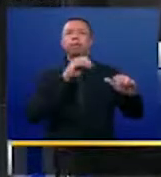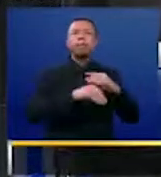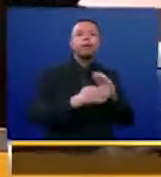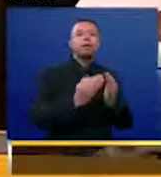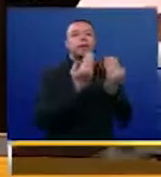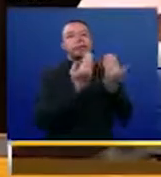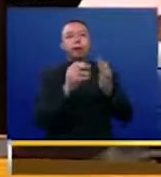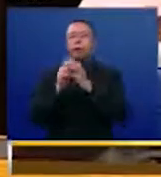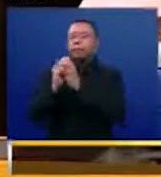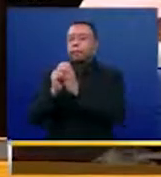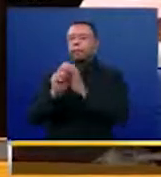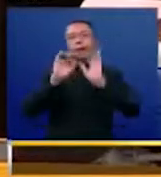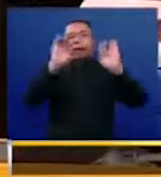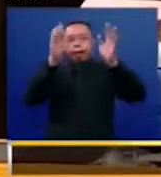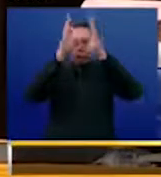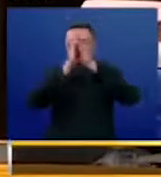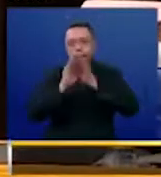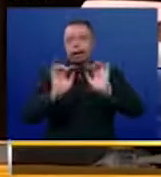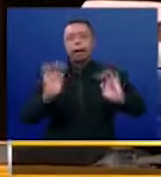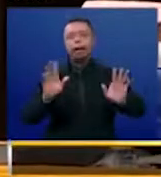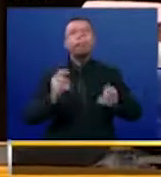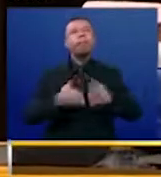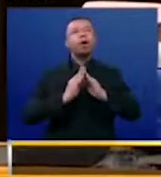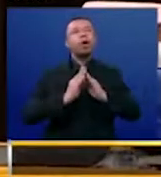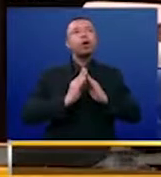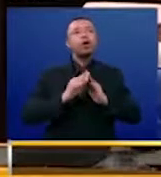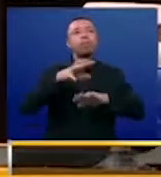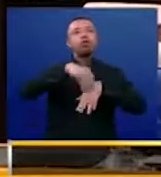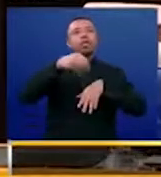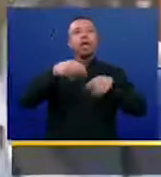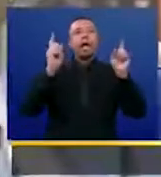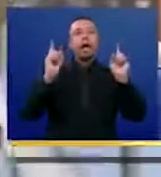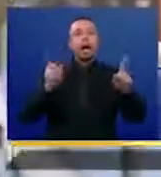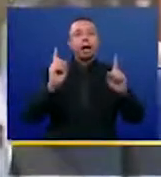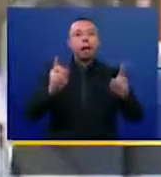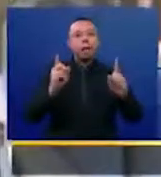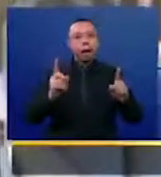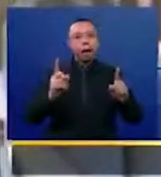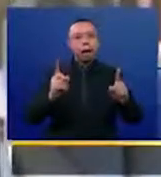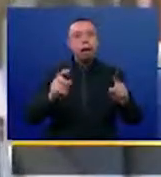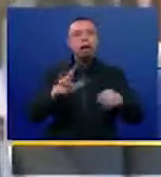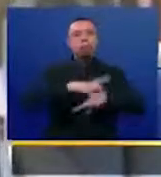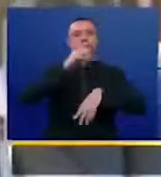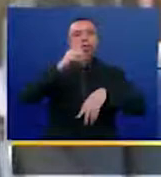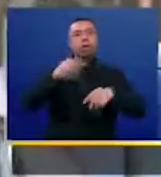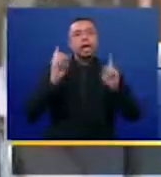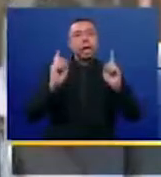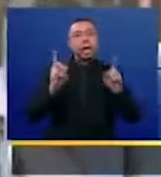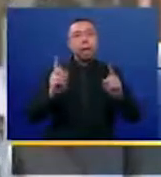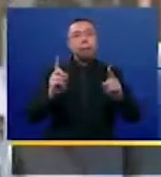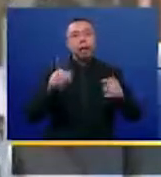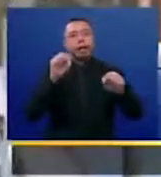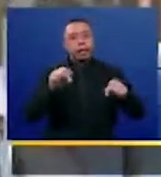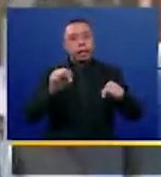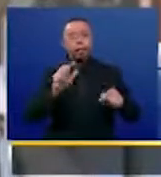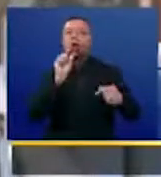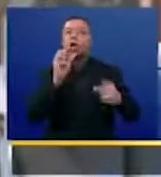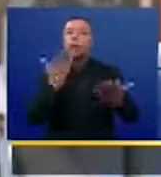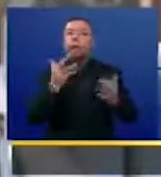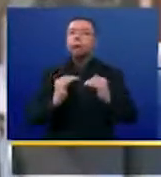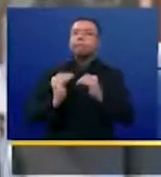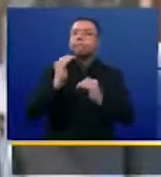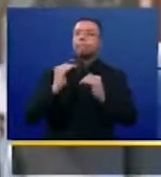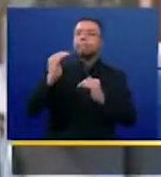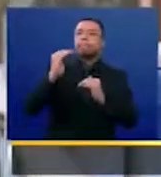salah satu adalah membangun namanya religion center dimana pembangun religion center ini untuk meningkatkan